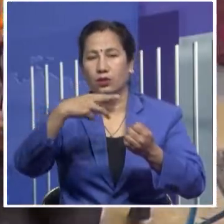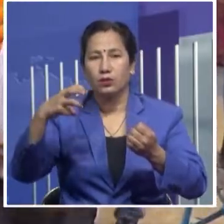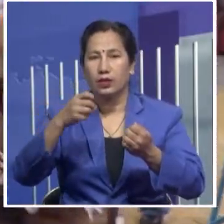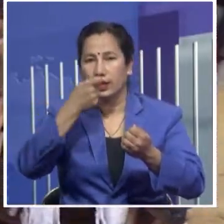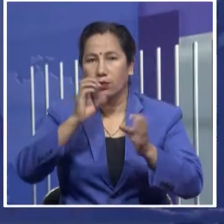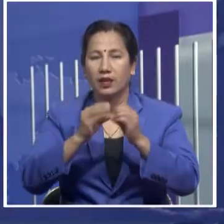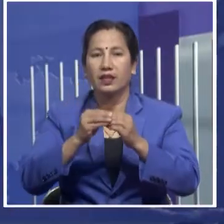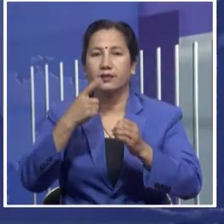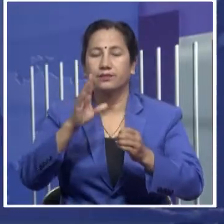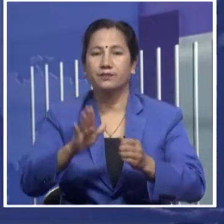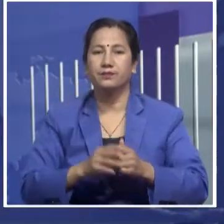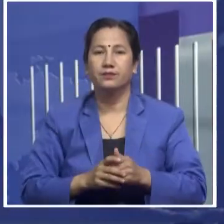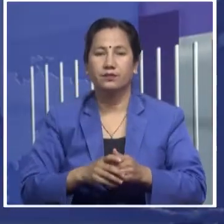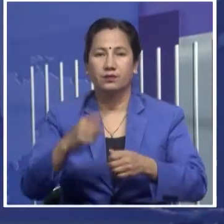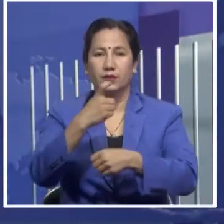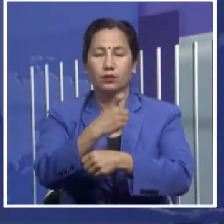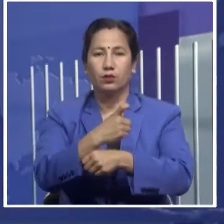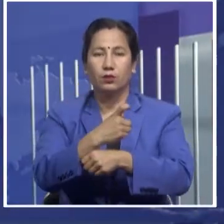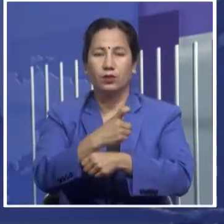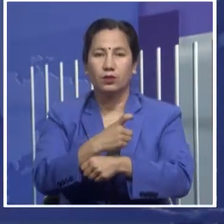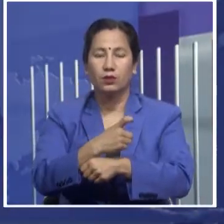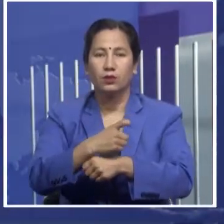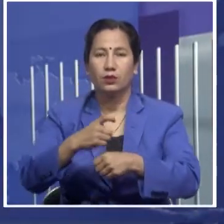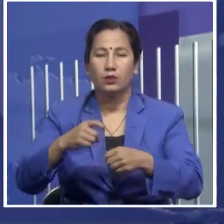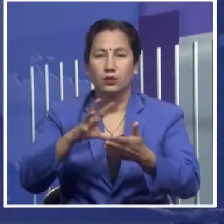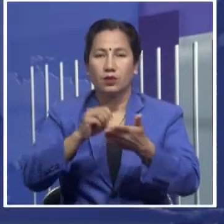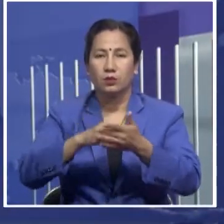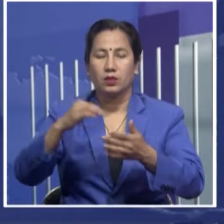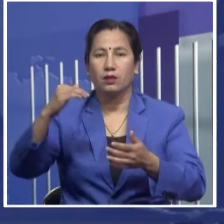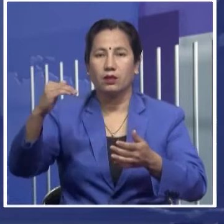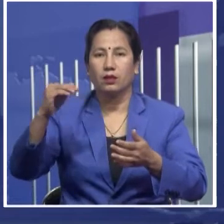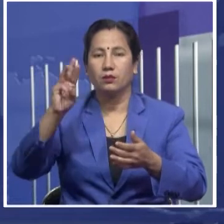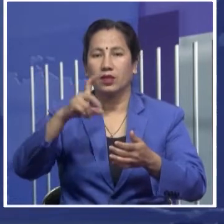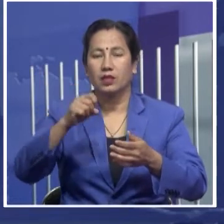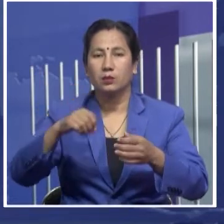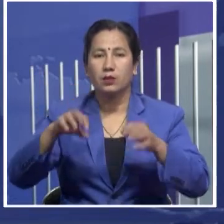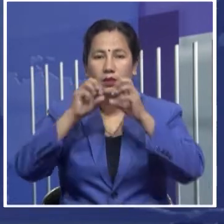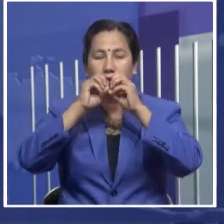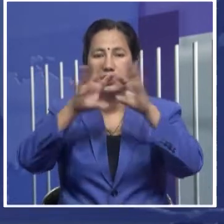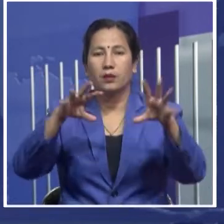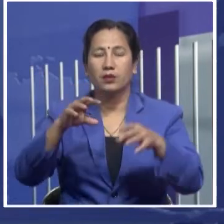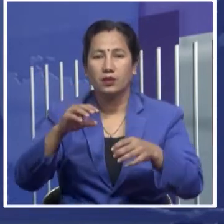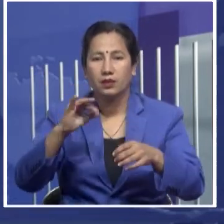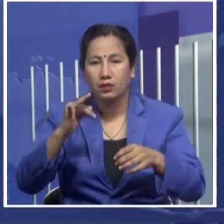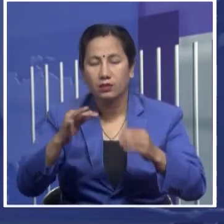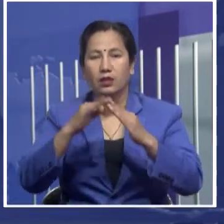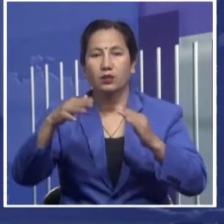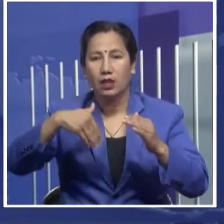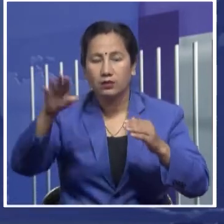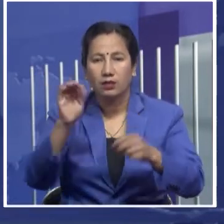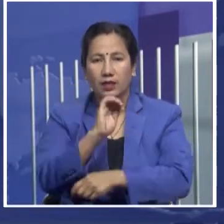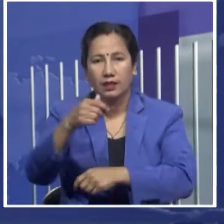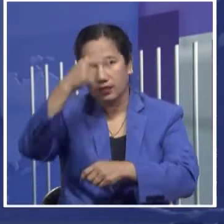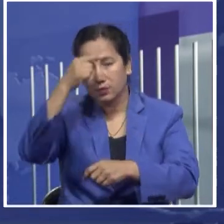बताउनुभयो। गुल्मीको सदरमुकाम तम्घासमा व्यवस्थित सार्वजनिक शौचालय नहुँदा आवत जावत गर्ने नागरिकलाई समस्या भएको